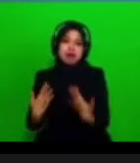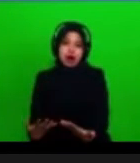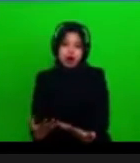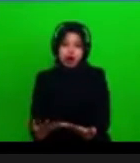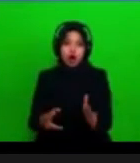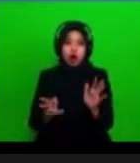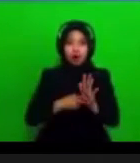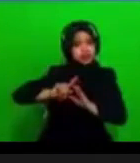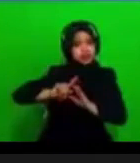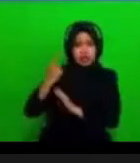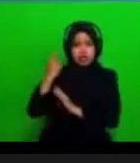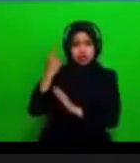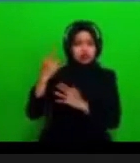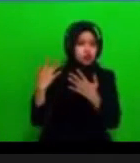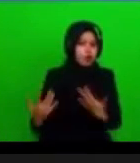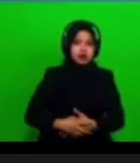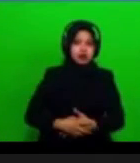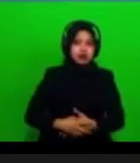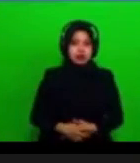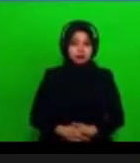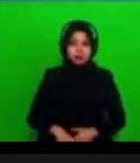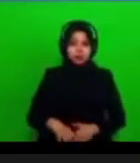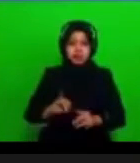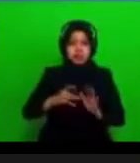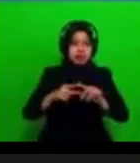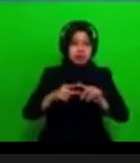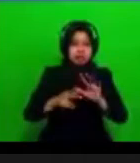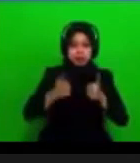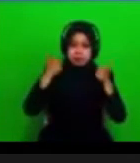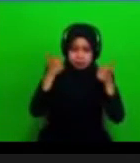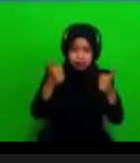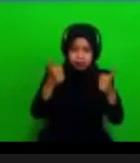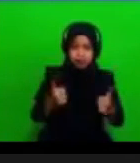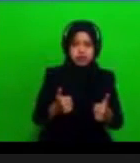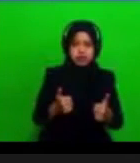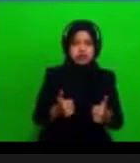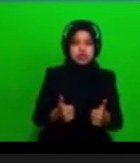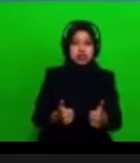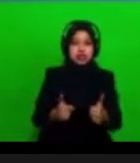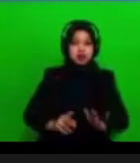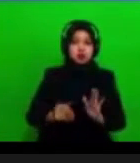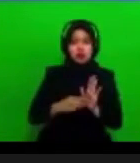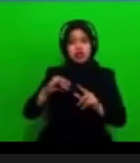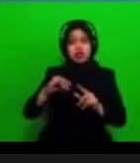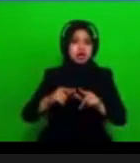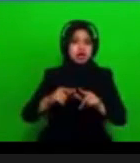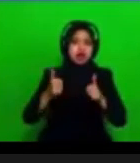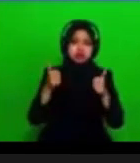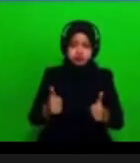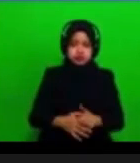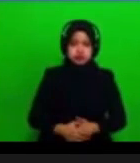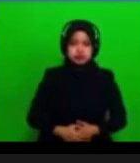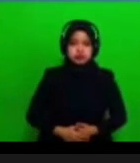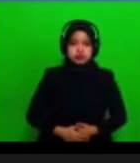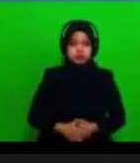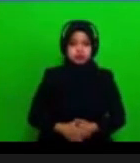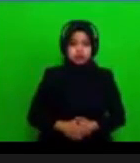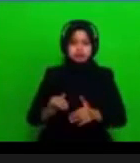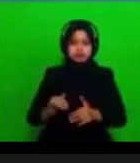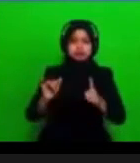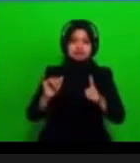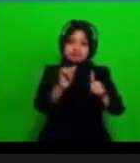ya ini, nomor satu harus menjadi insan yang beriman, bertakwa kepada Tuhan Yang Maha Esa, dan berakhlak mulia. Kemudian